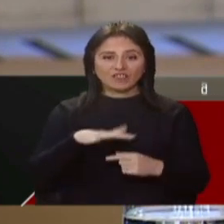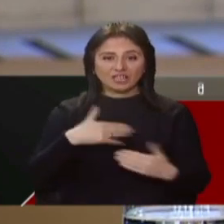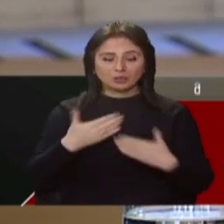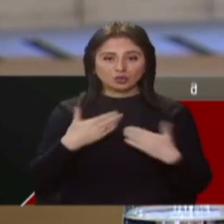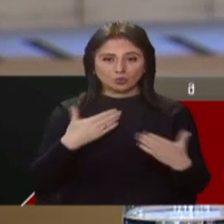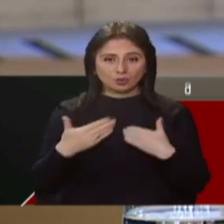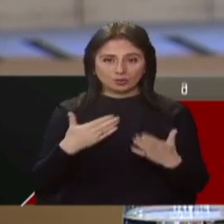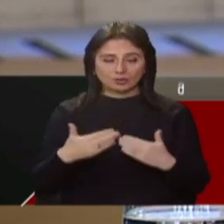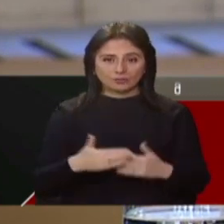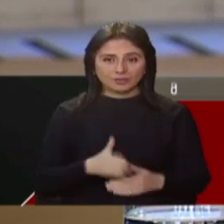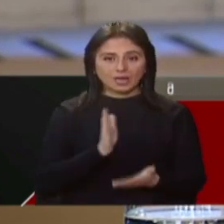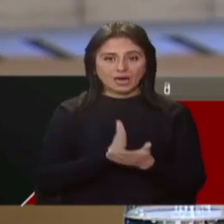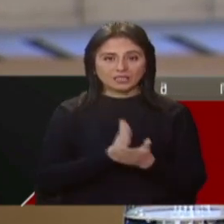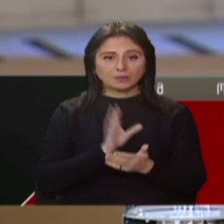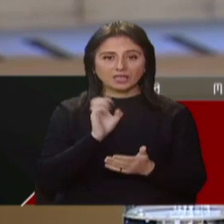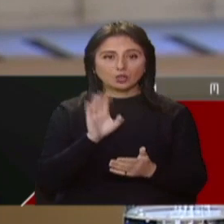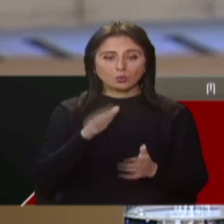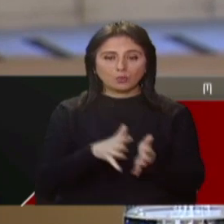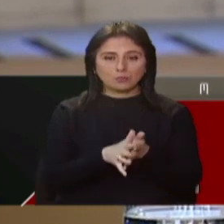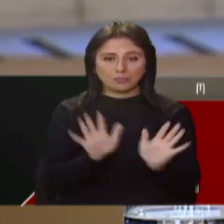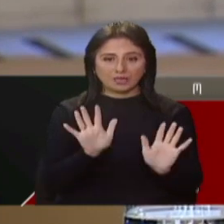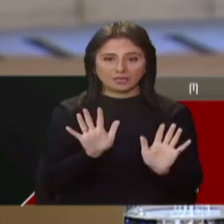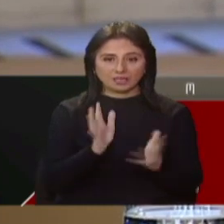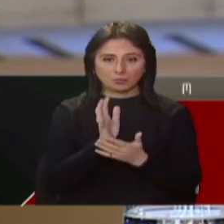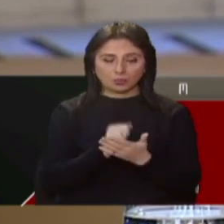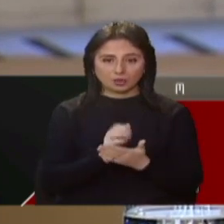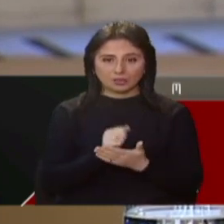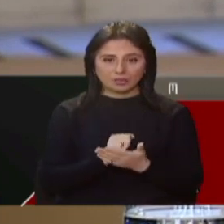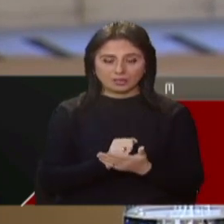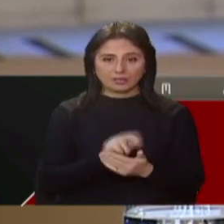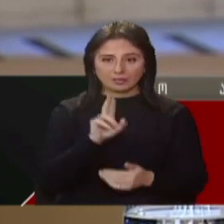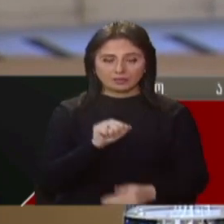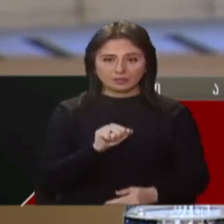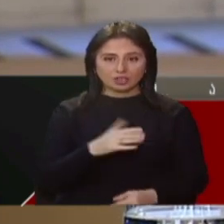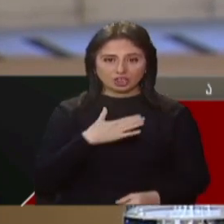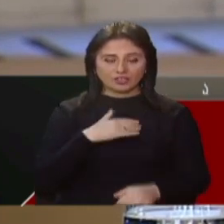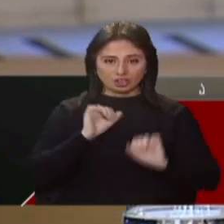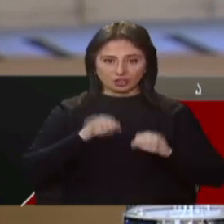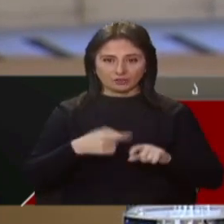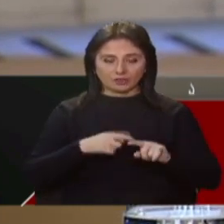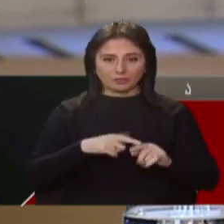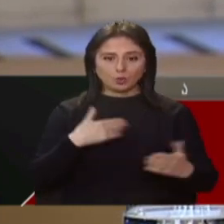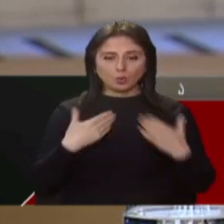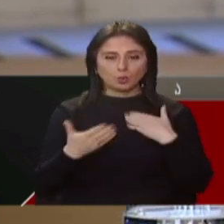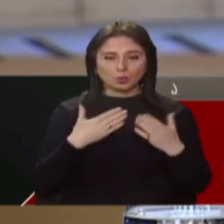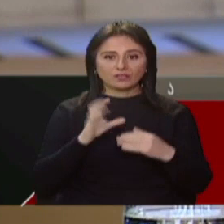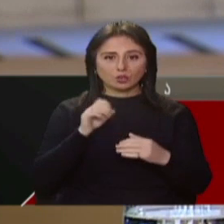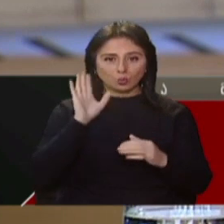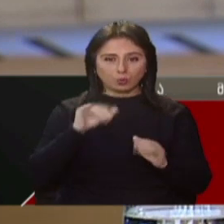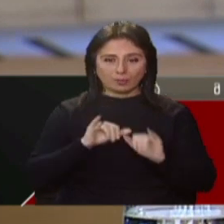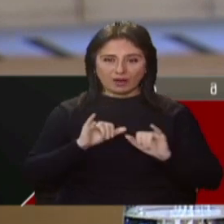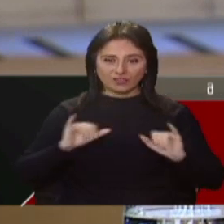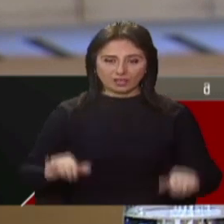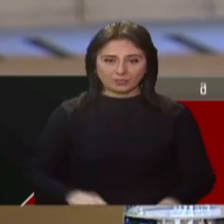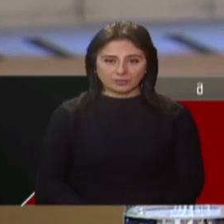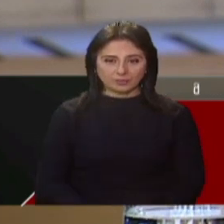kökünepşoris arsebos kide uprometi potensiali da çünkü şevzlebt am urtiyertobebis ki o programı